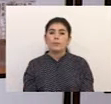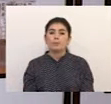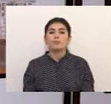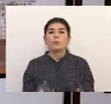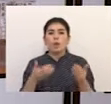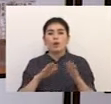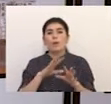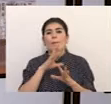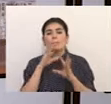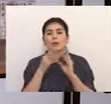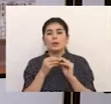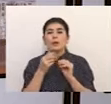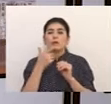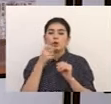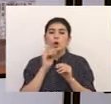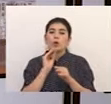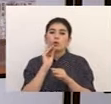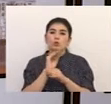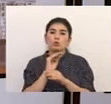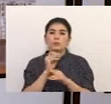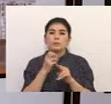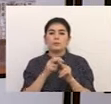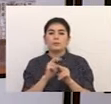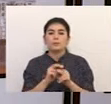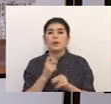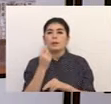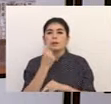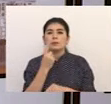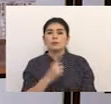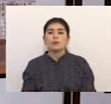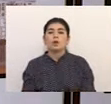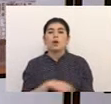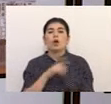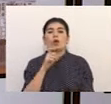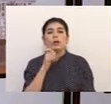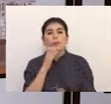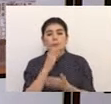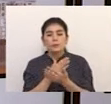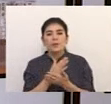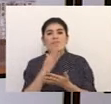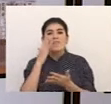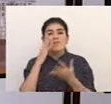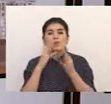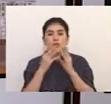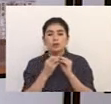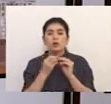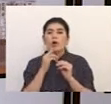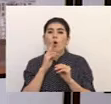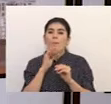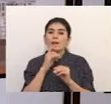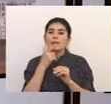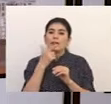Qolgan barcha 3 gap esa qo'shma gap sirasiga kiradi. Birinchi gap: odam borki, fikr yuritish qobiliyatiga